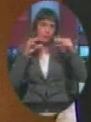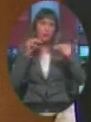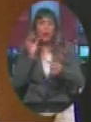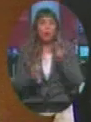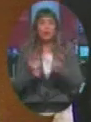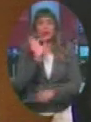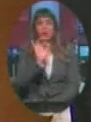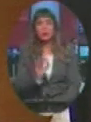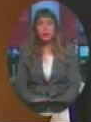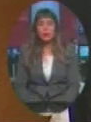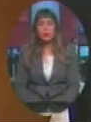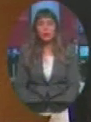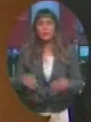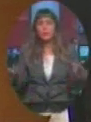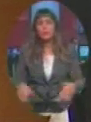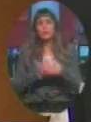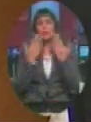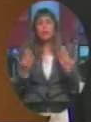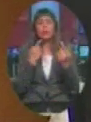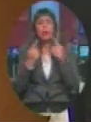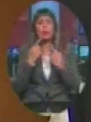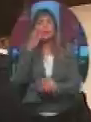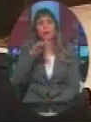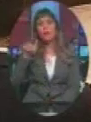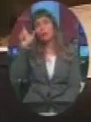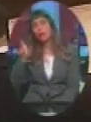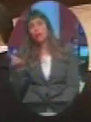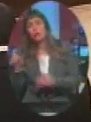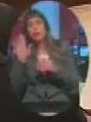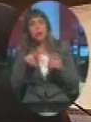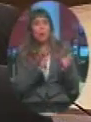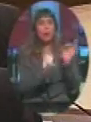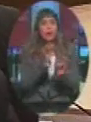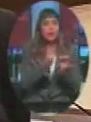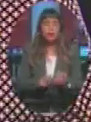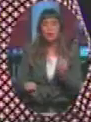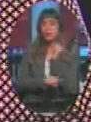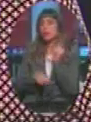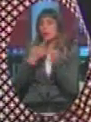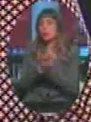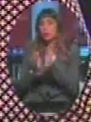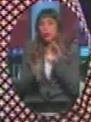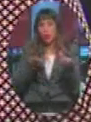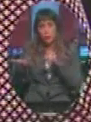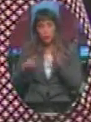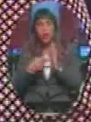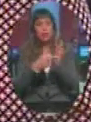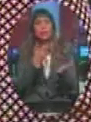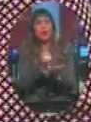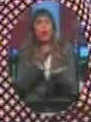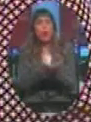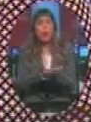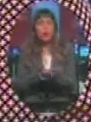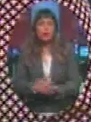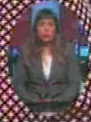שלו, הבוקר שוחחתי גם איתו וגם עם עורך דינו. סגנו של היועץ המשפטי לממשלה אף הציג את הראיות שהתקבלו. הוא